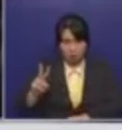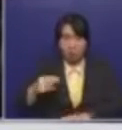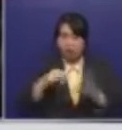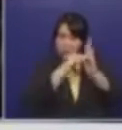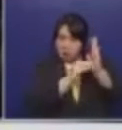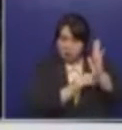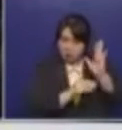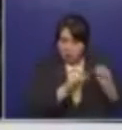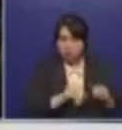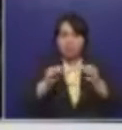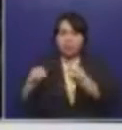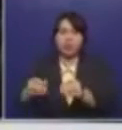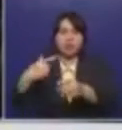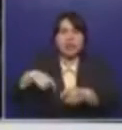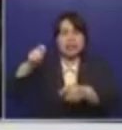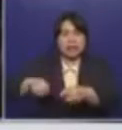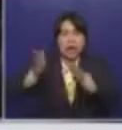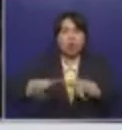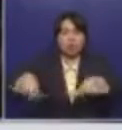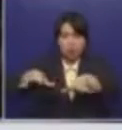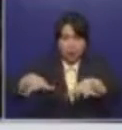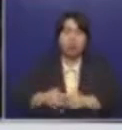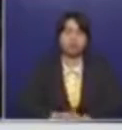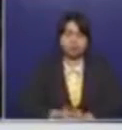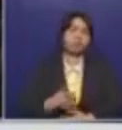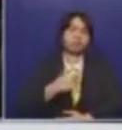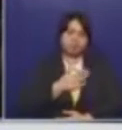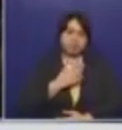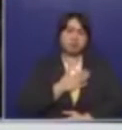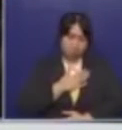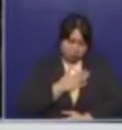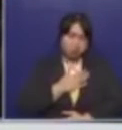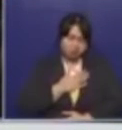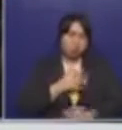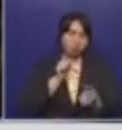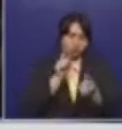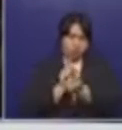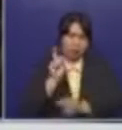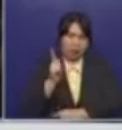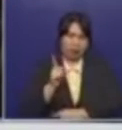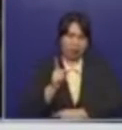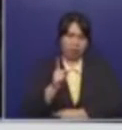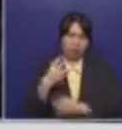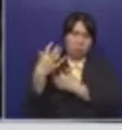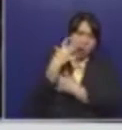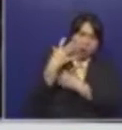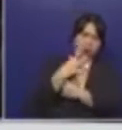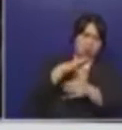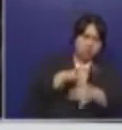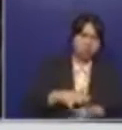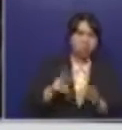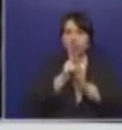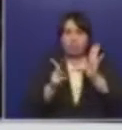ไปยังศาลพลเรือนซึ่งดิฉันเองค่ะท่านประธานมีประสบการณ์โดยตรงเลยกับการที่ถูกคุกคามโดยใช้กฎหมายยังไม่เป็นธร